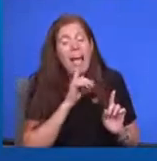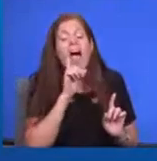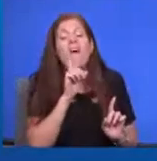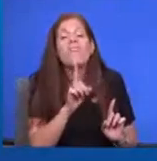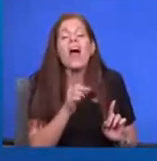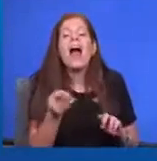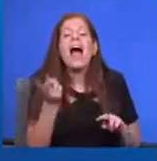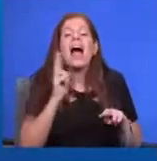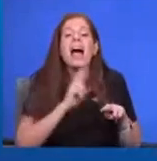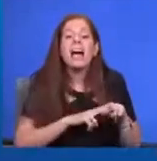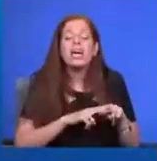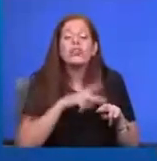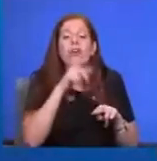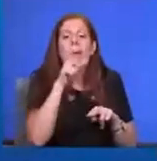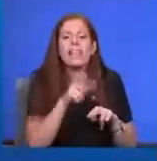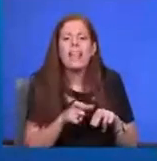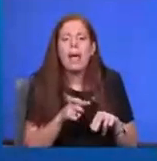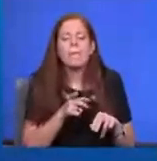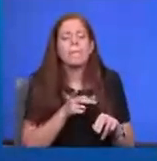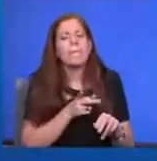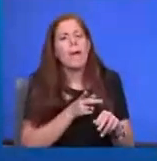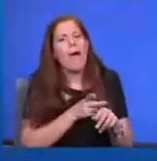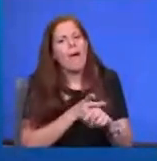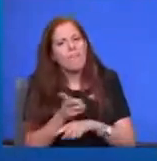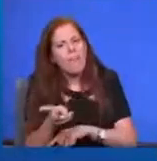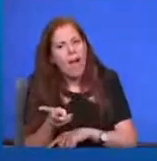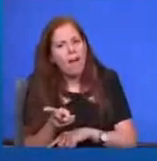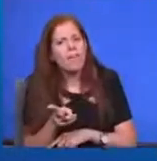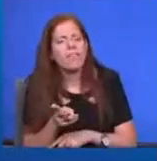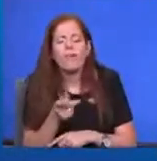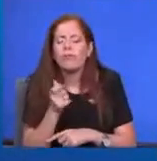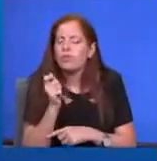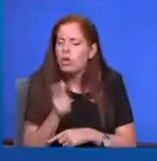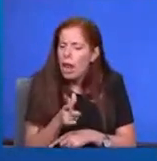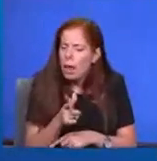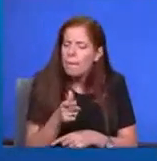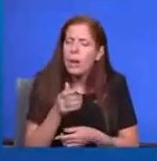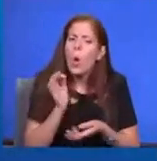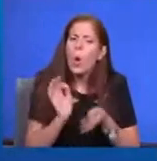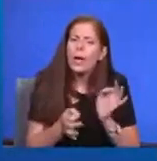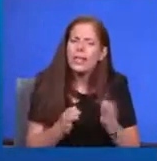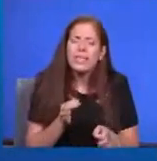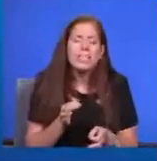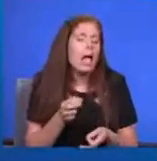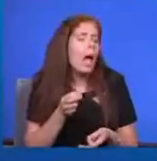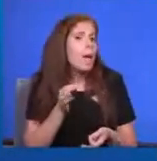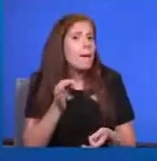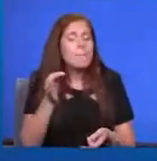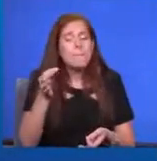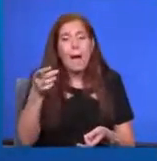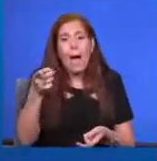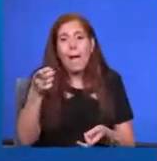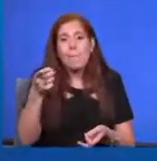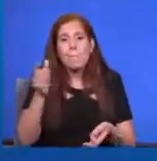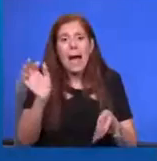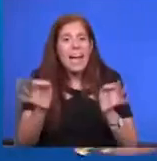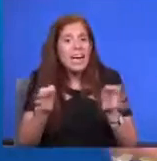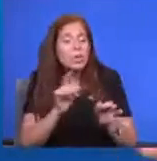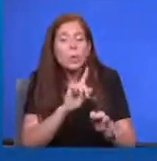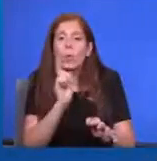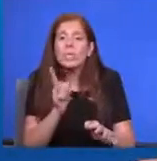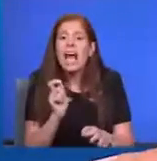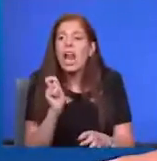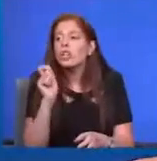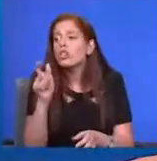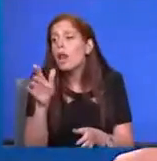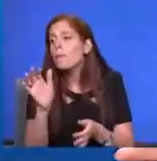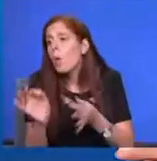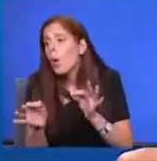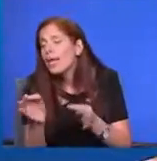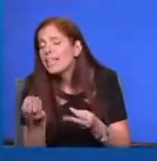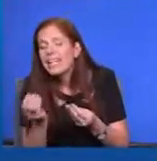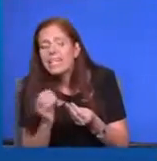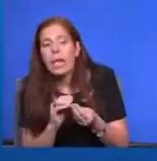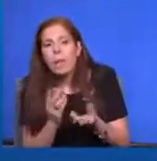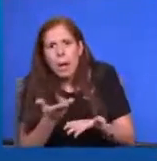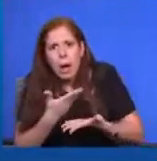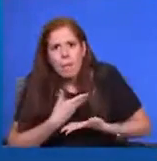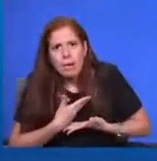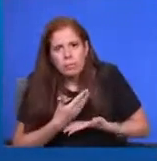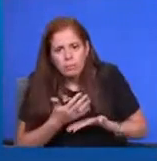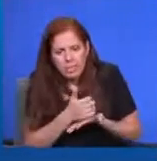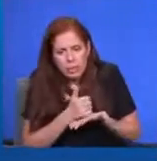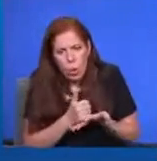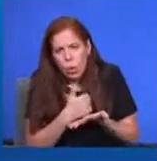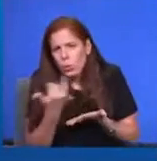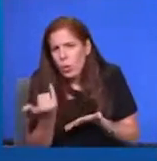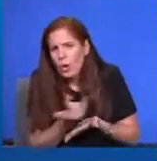דין, ושילם לעורכי דין, והפרקליטות לא צריכה לשלם לעורכי דין, הם מקבלים משכורת כל הזמן, והם